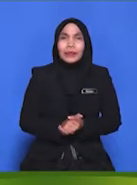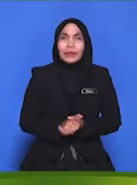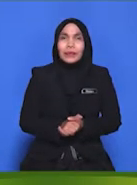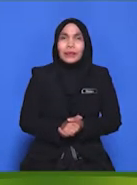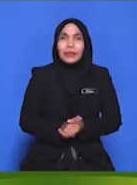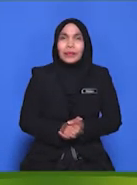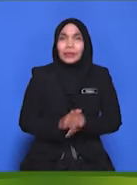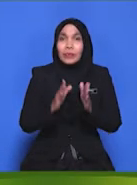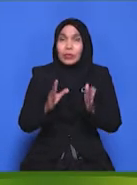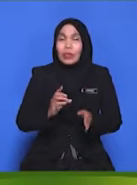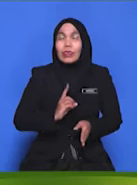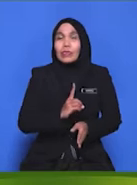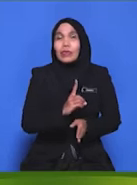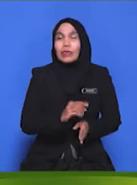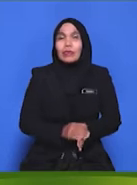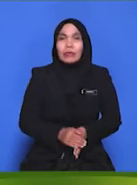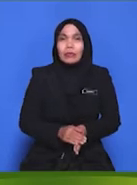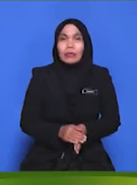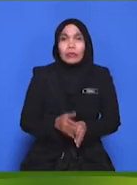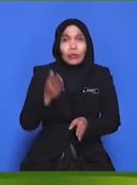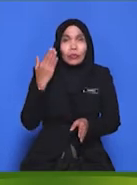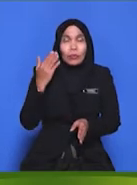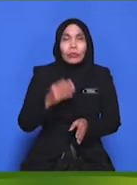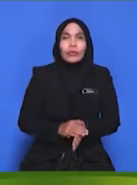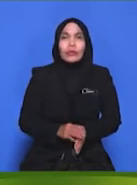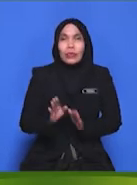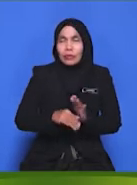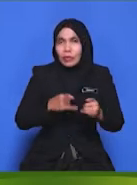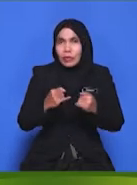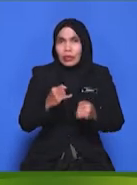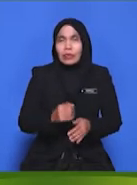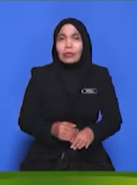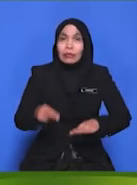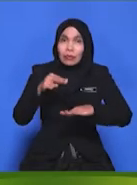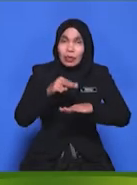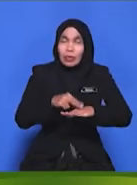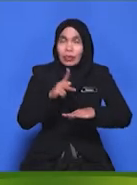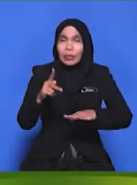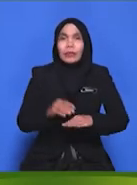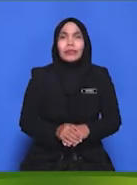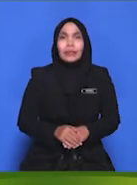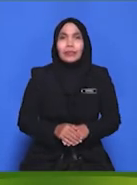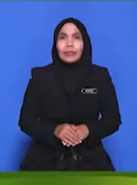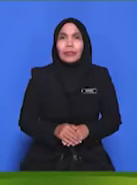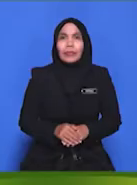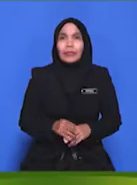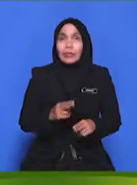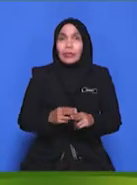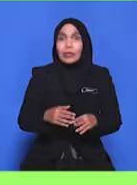Islam pada abad yang lepas berjaya menaikkan martabat diri dan agama Islam di mata